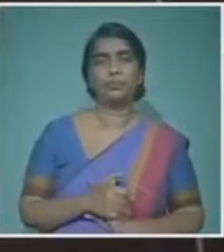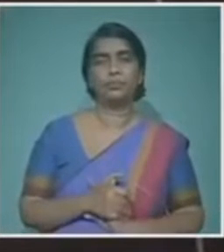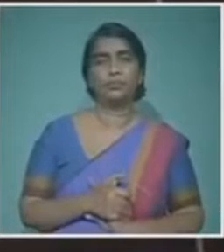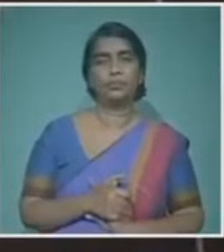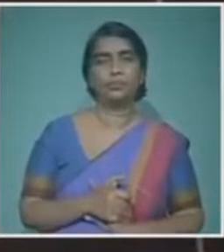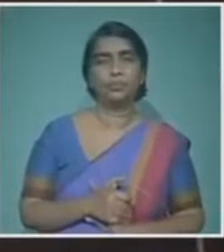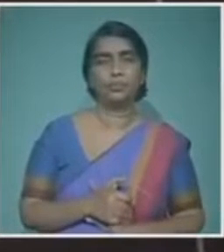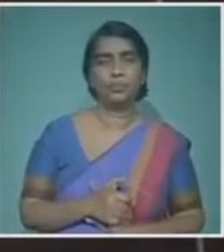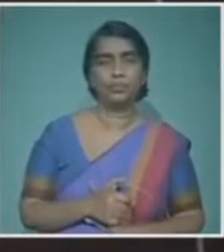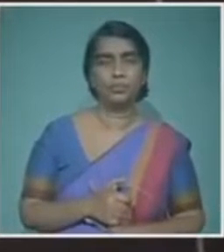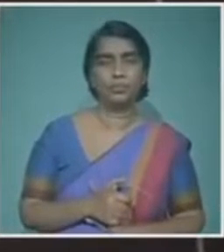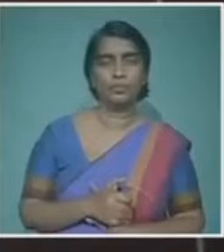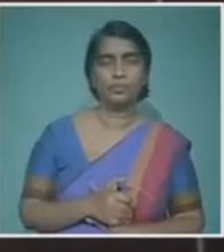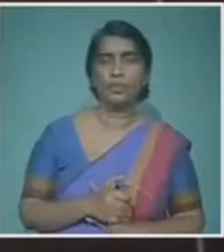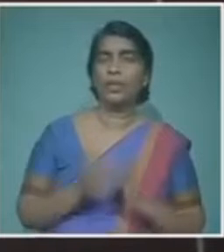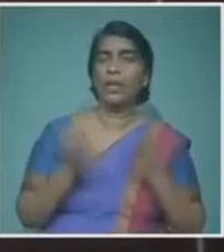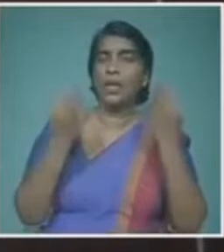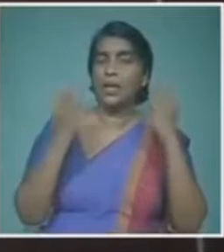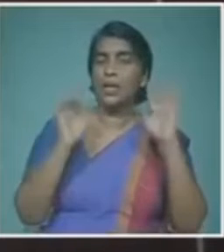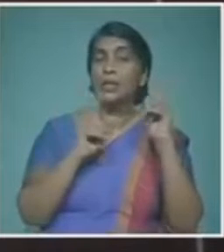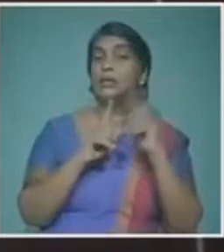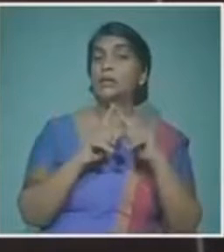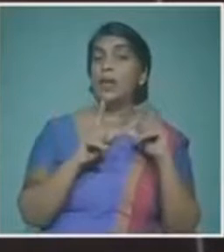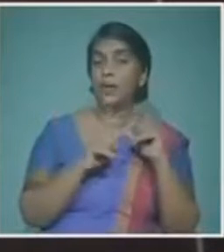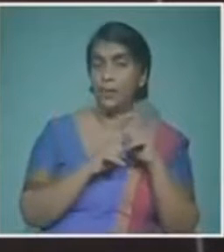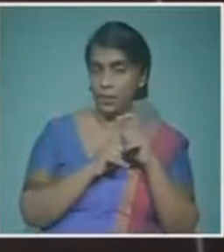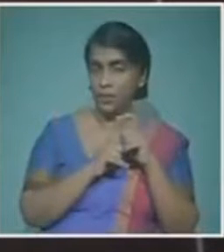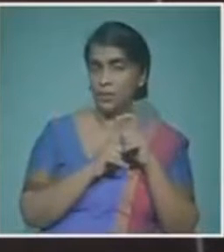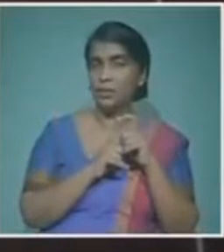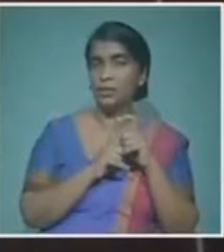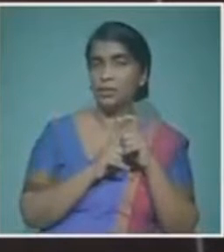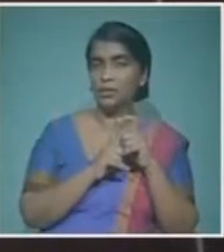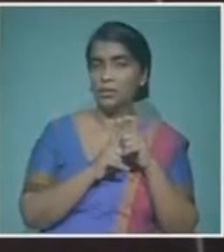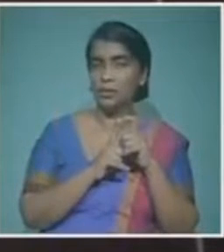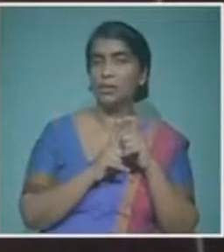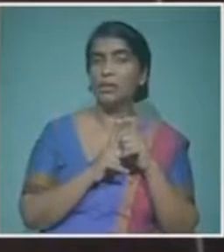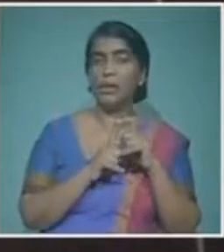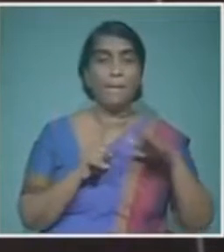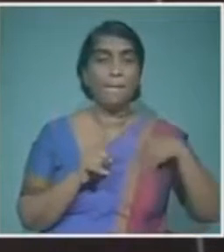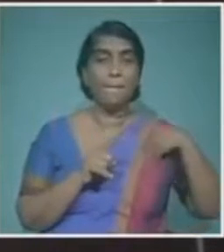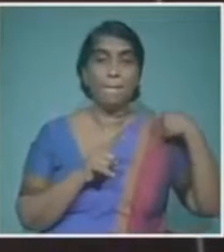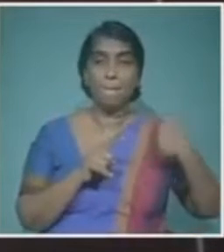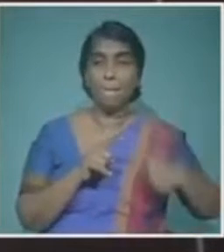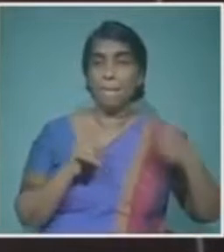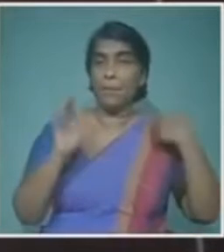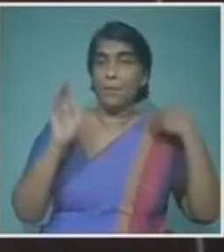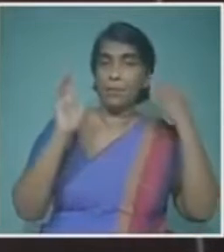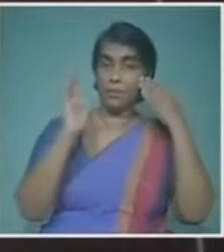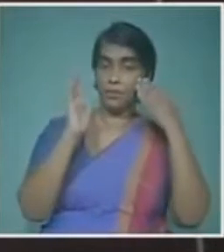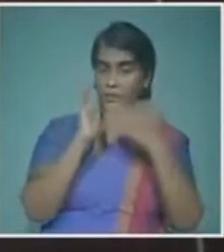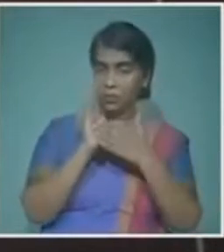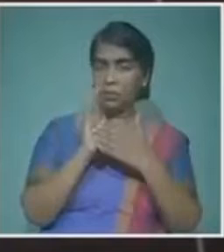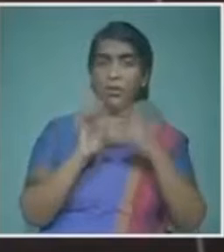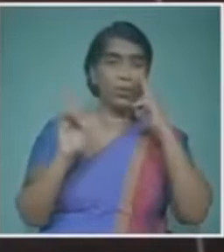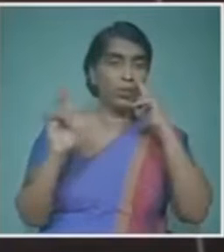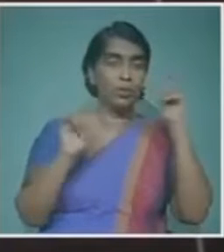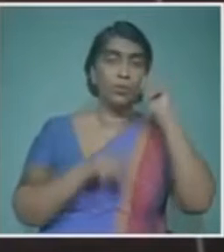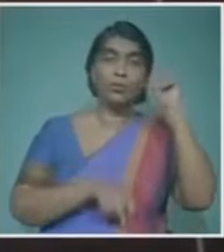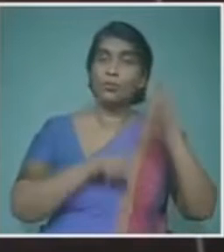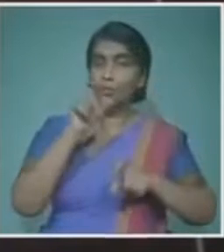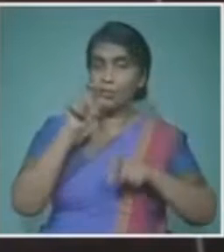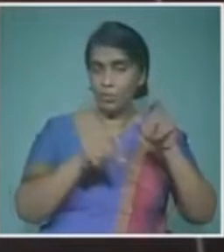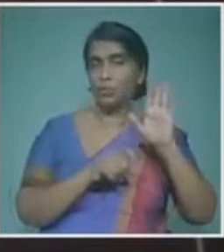வேற எதுனாலையும் இல்லை. அது யாராச்சும் ஒருத்தர் நிராகரிக்க சொல்லுங்க பாப்போம். இங்க அதை விட்டுட்டு வெக்கமே இல்லாம சொல்றாங்க ஒதுக்கப்பட்ட சமூகம் மலையக